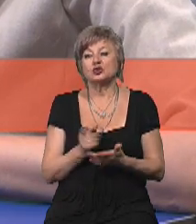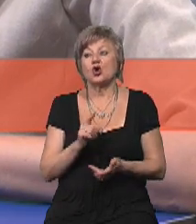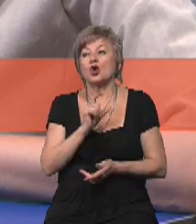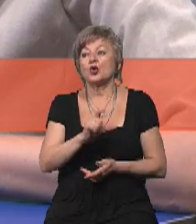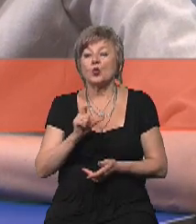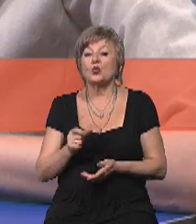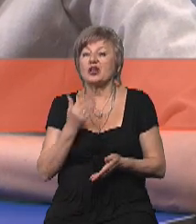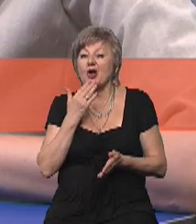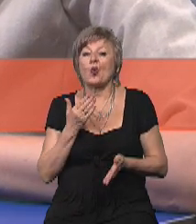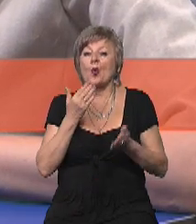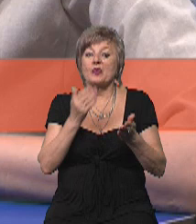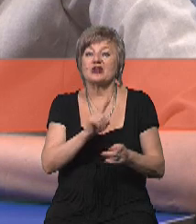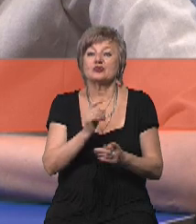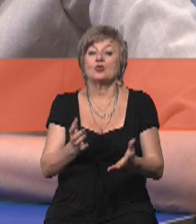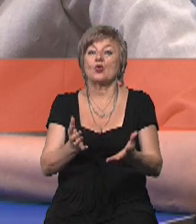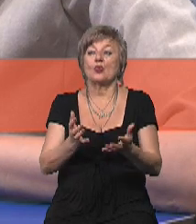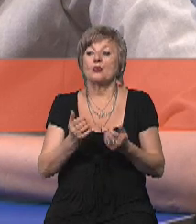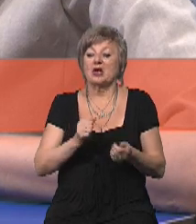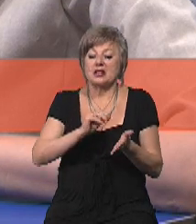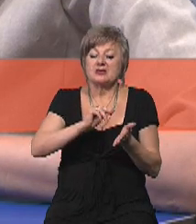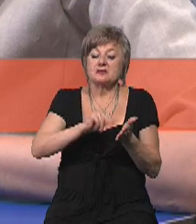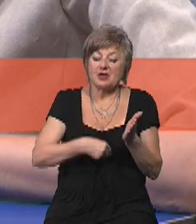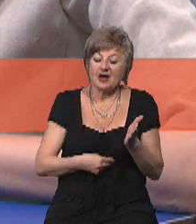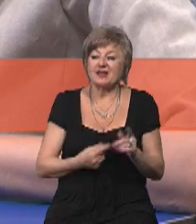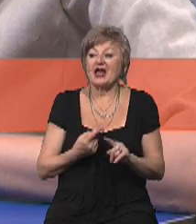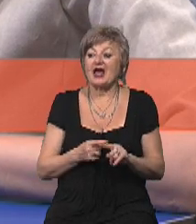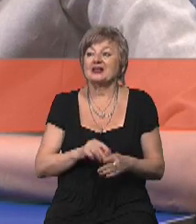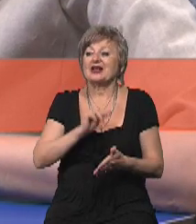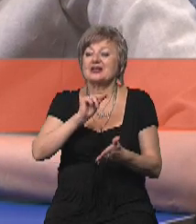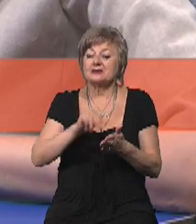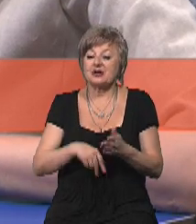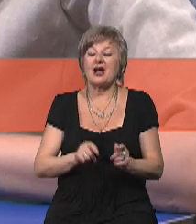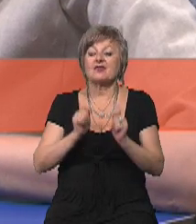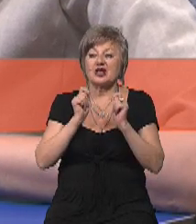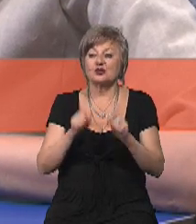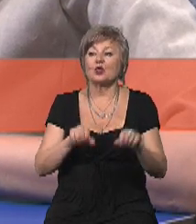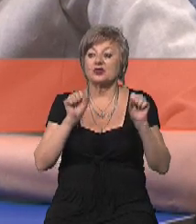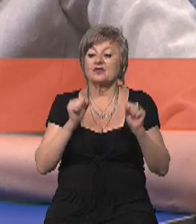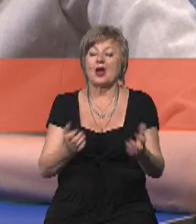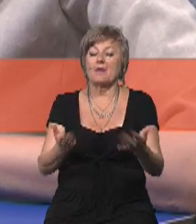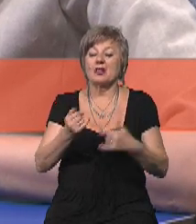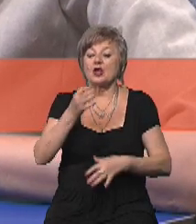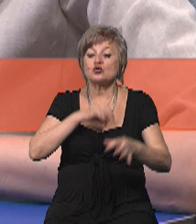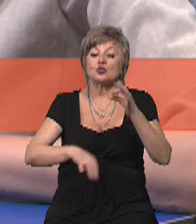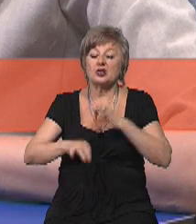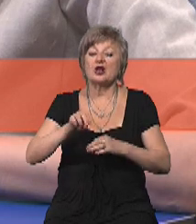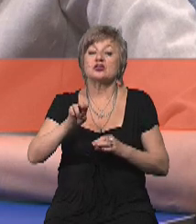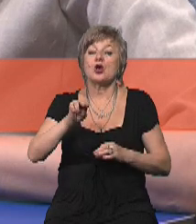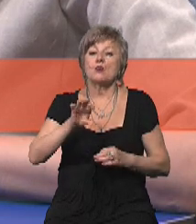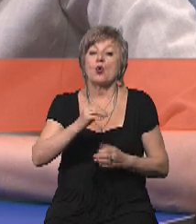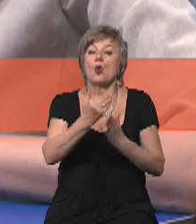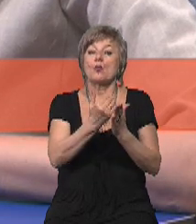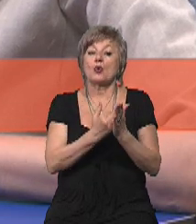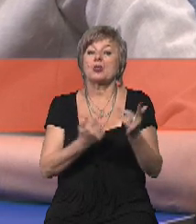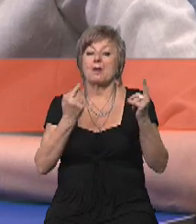люди обратились за отриманням справки, тому що ця справка дає можливість отримати лікарство по програмі з